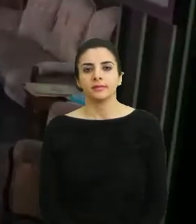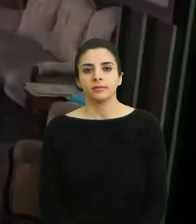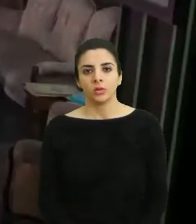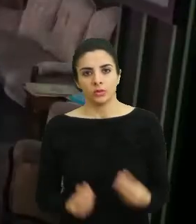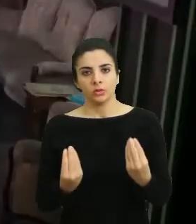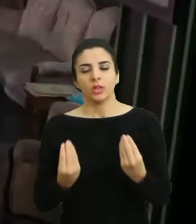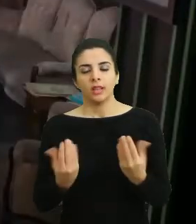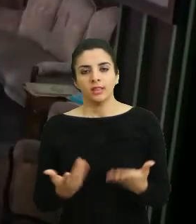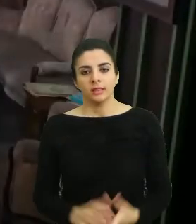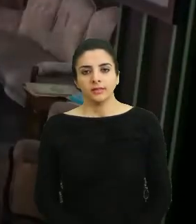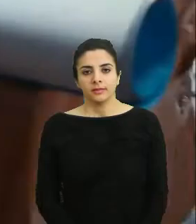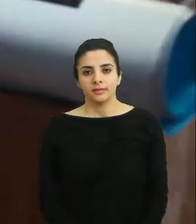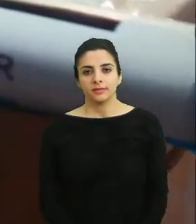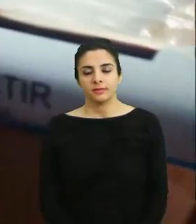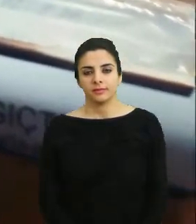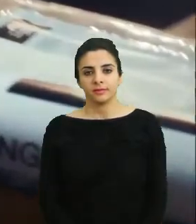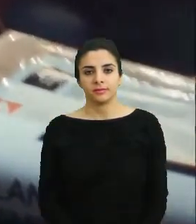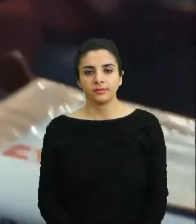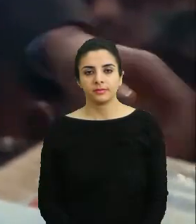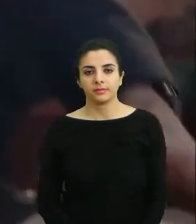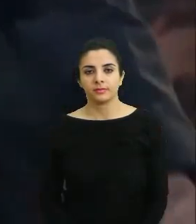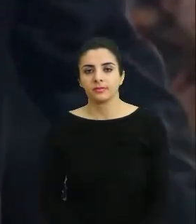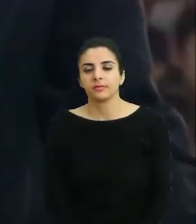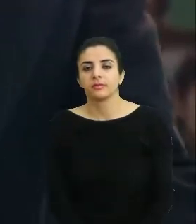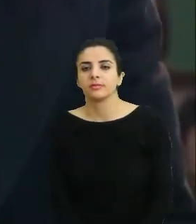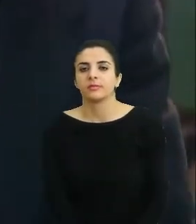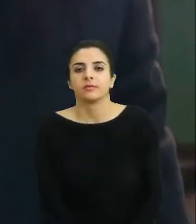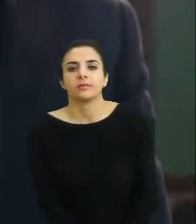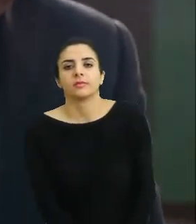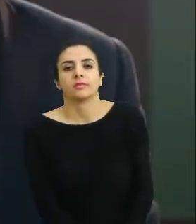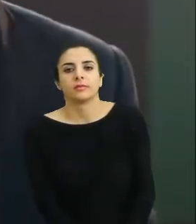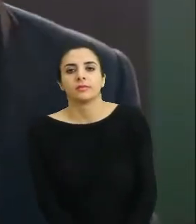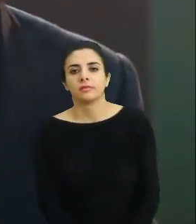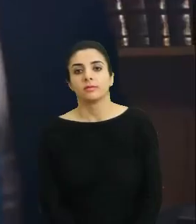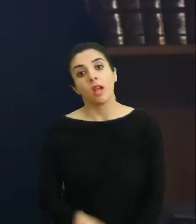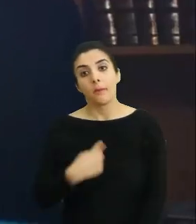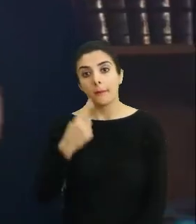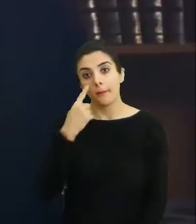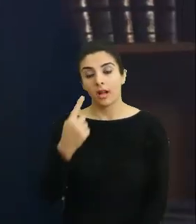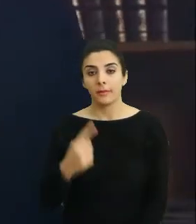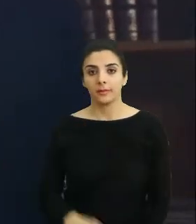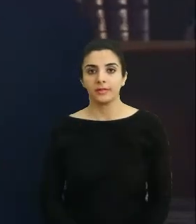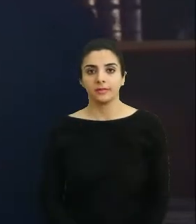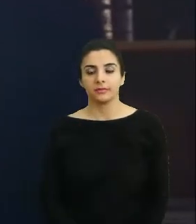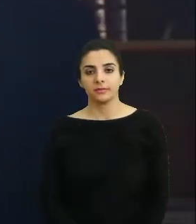Çok şükür. Ali ile Akif paketlenmiş afişleri getirdiler. Bir bakalım.